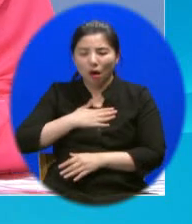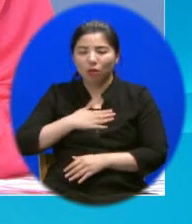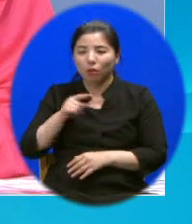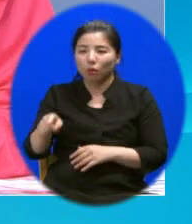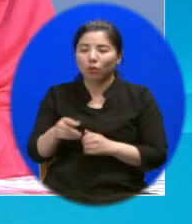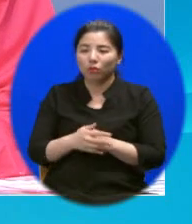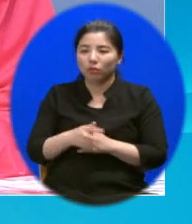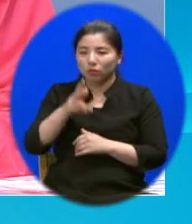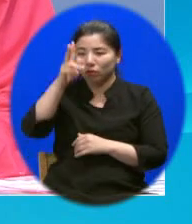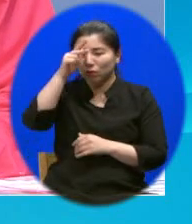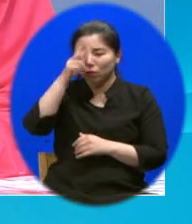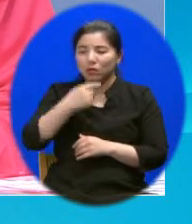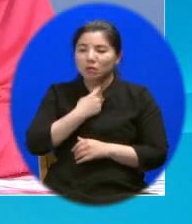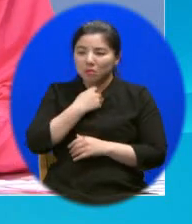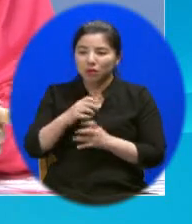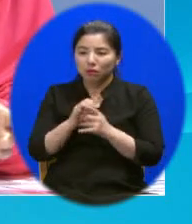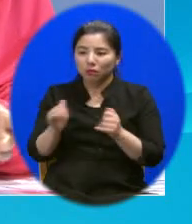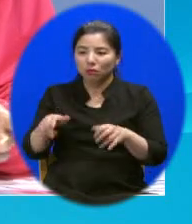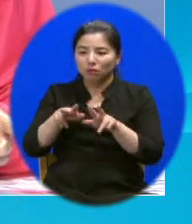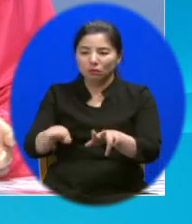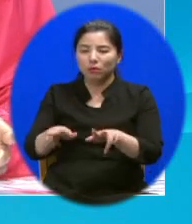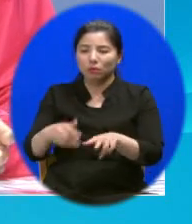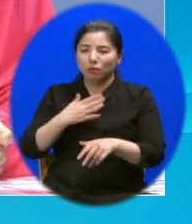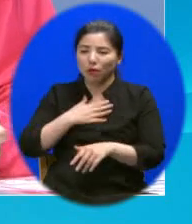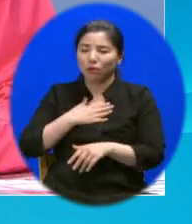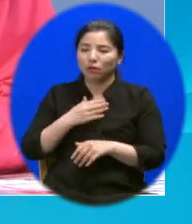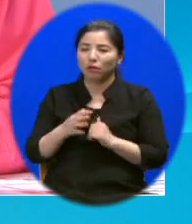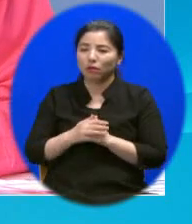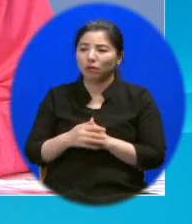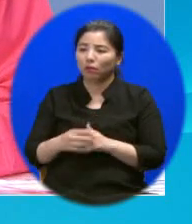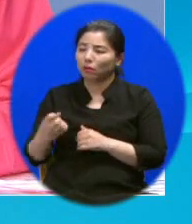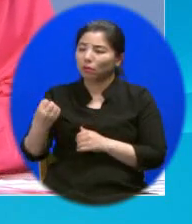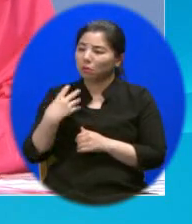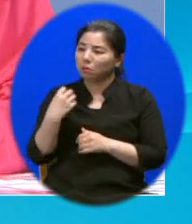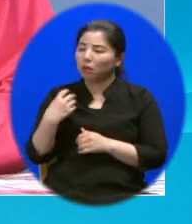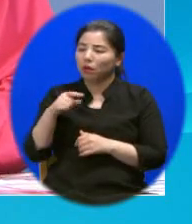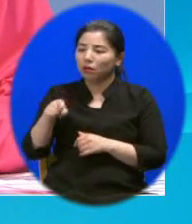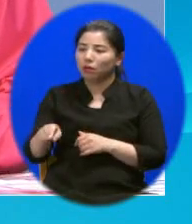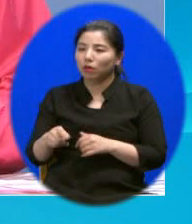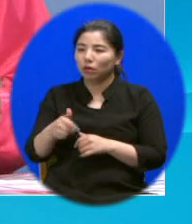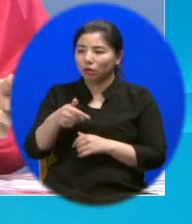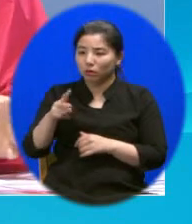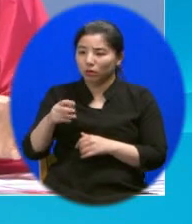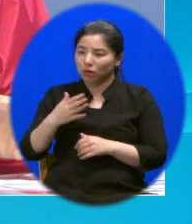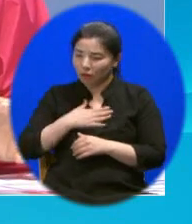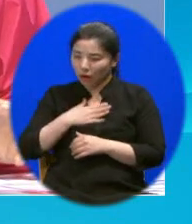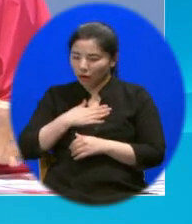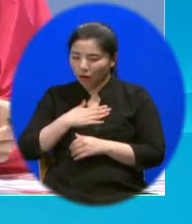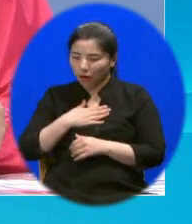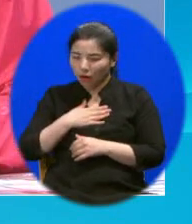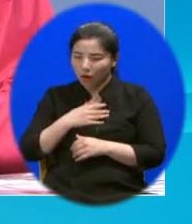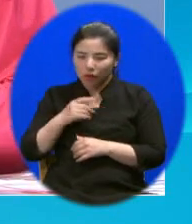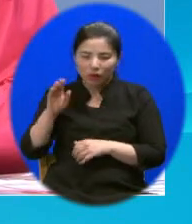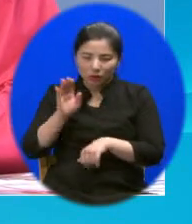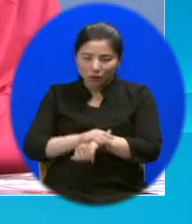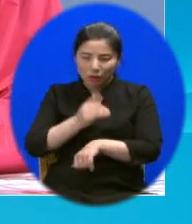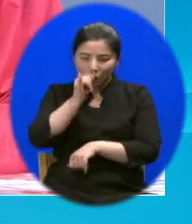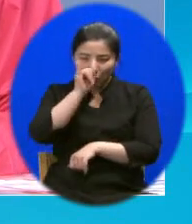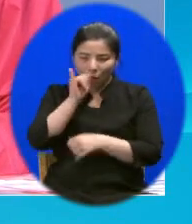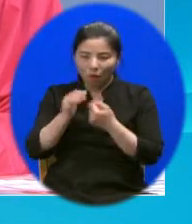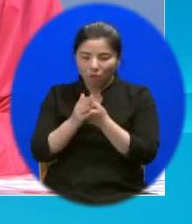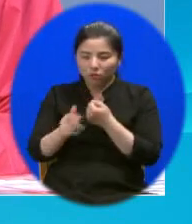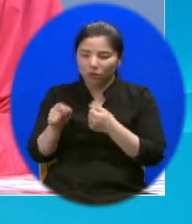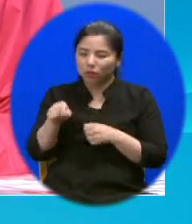알면서 경차는 그래서 수사 하신 분이 없어서 저한테 그렇게 하는 것은 마치 경제 수가 뭔가 흑막이 있어서 지금